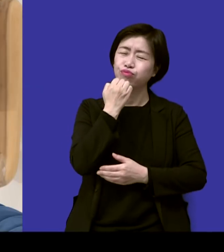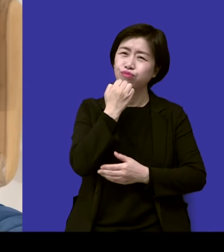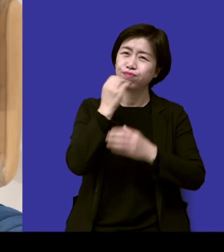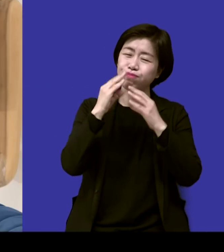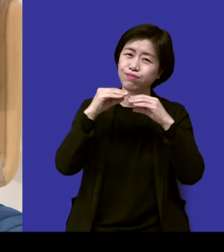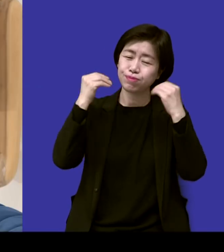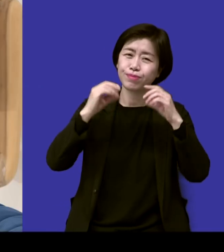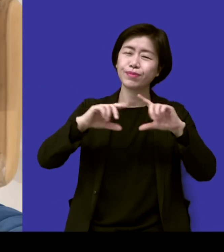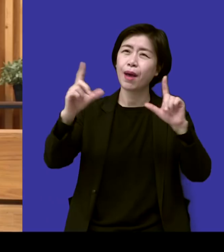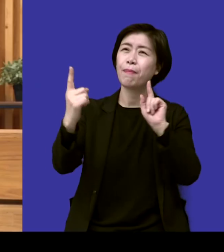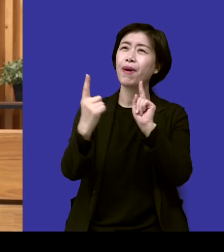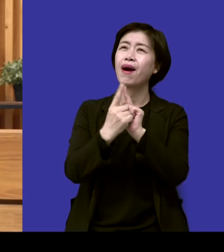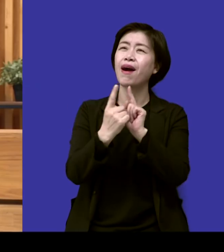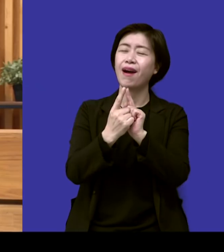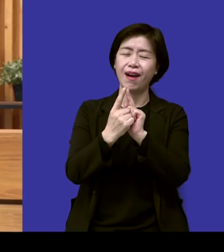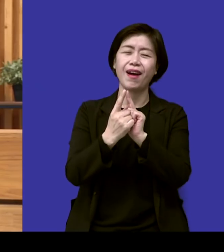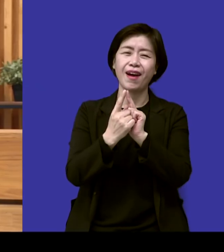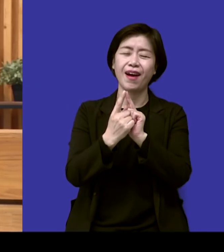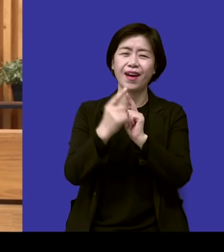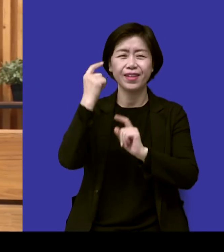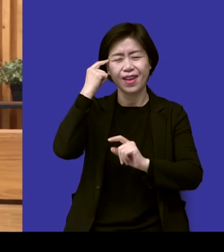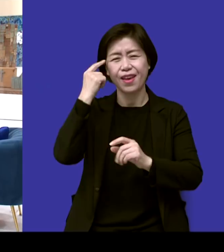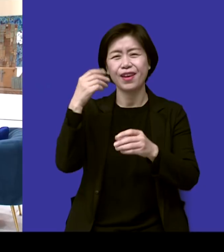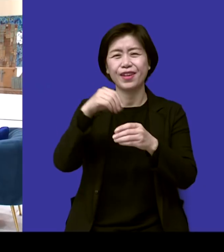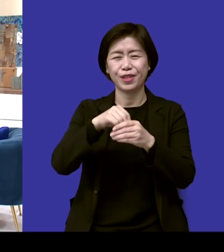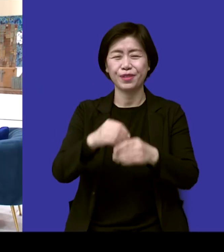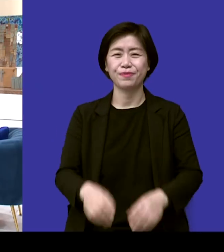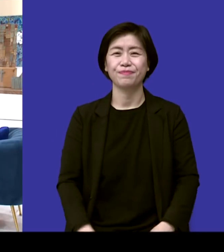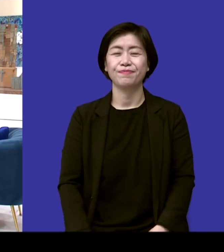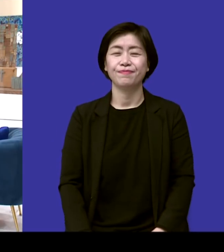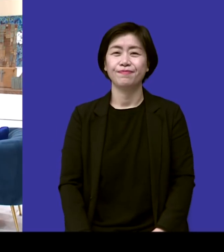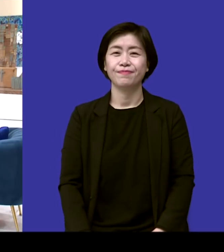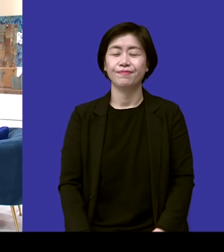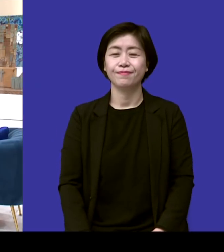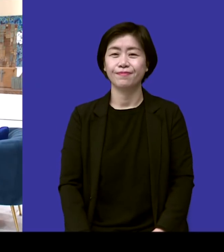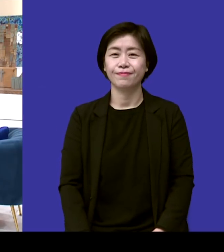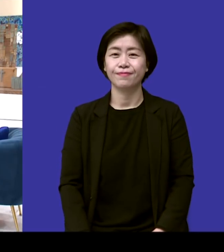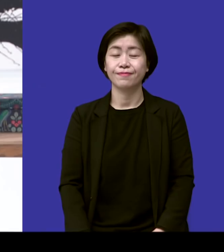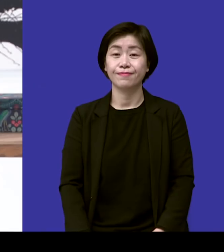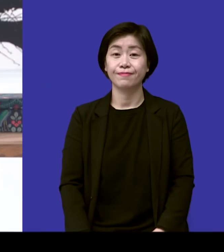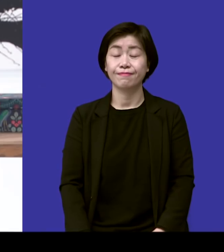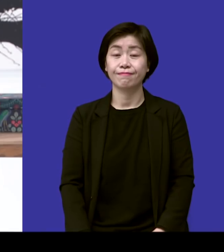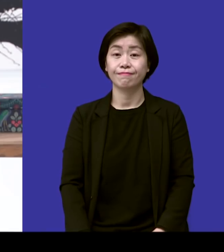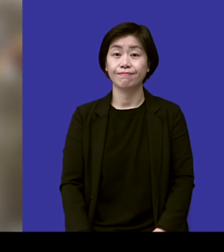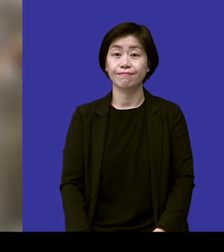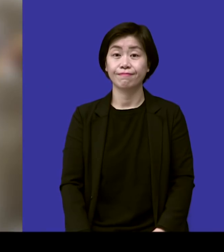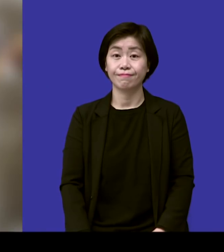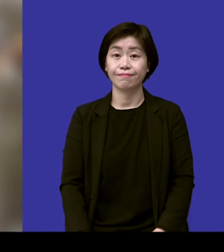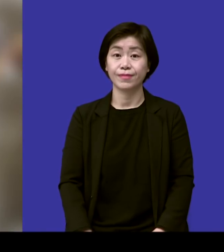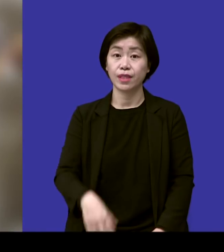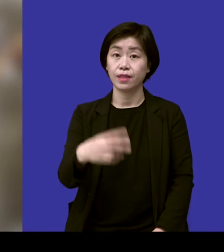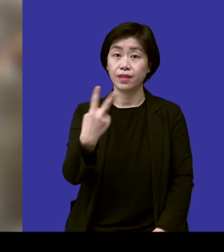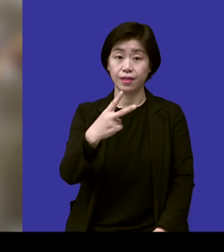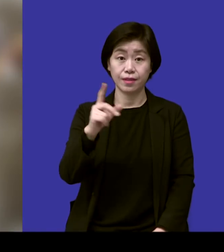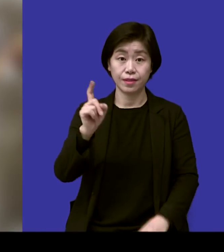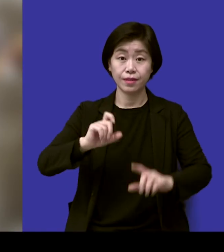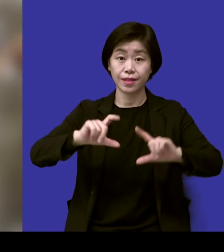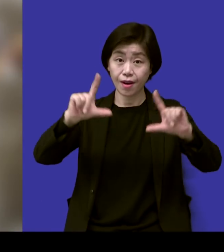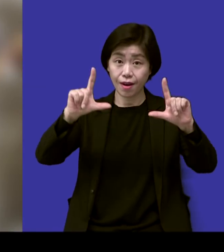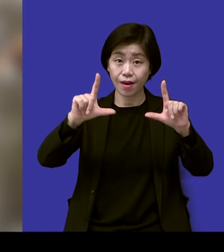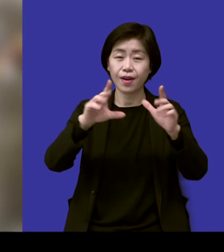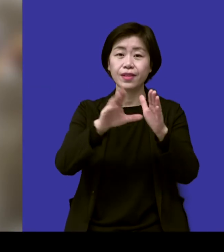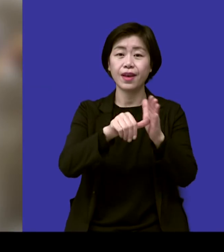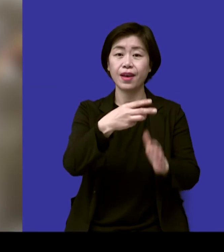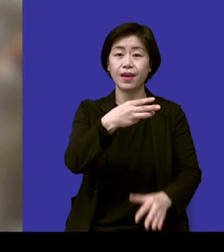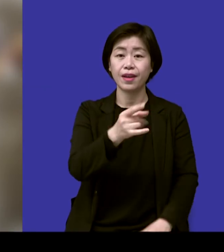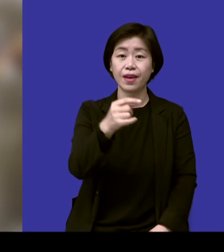마음으로 예. 했습니다. 예, 많은 사랑 받을 수 있을 것 같아요. 아니 보니까 이렇게 2010년에 레드